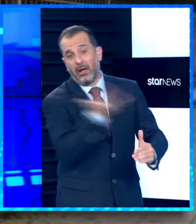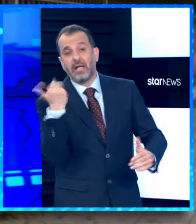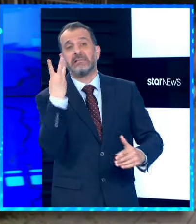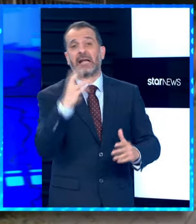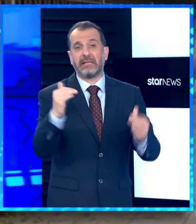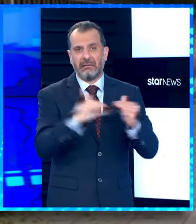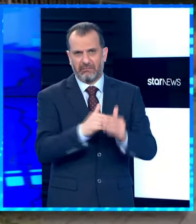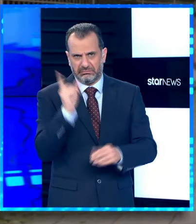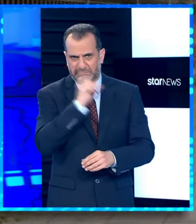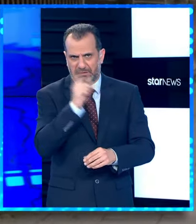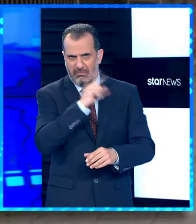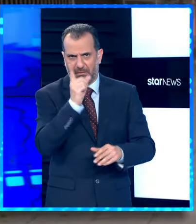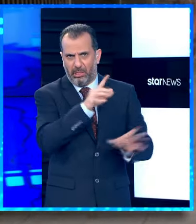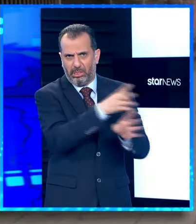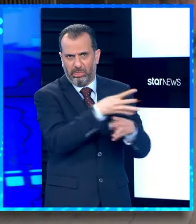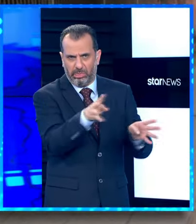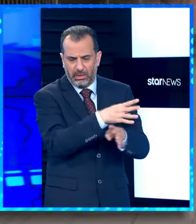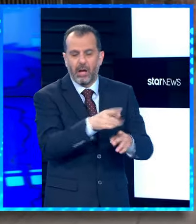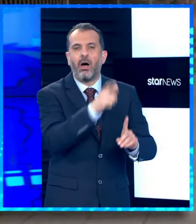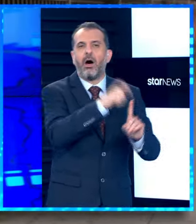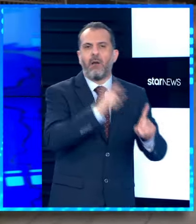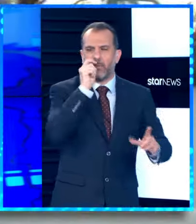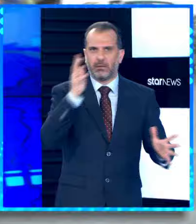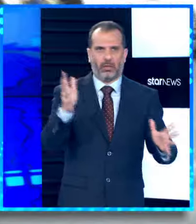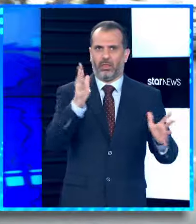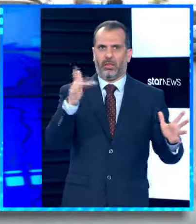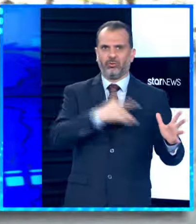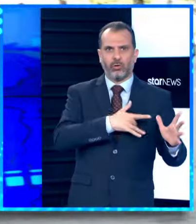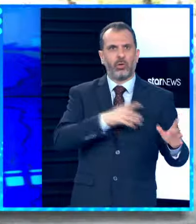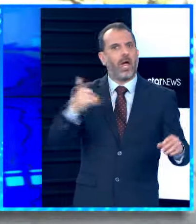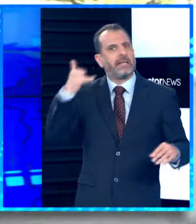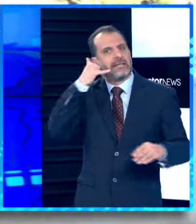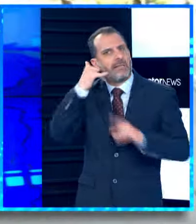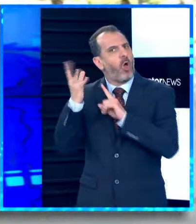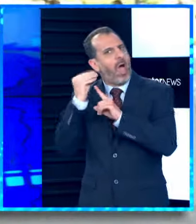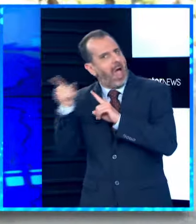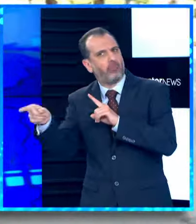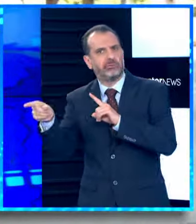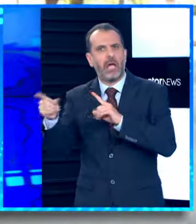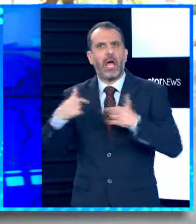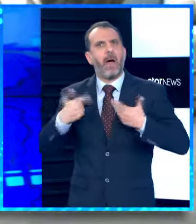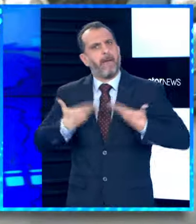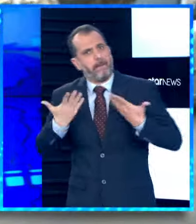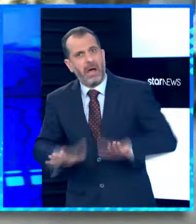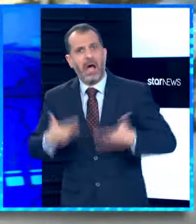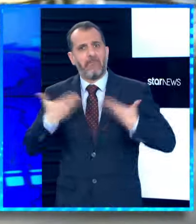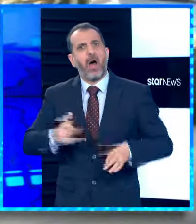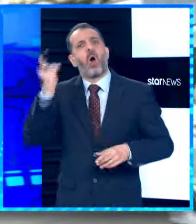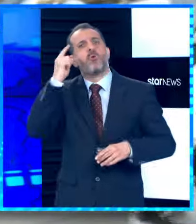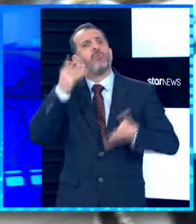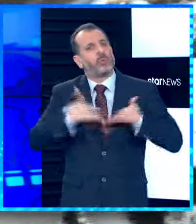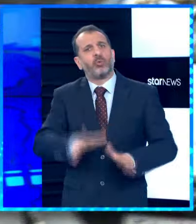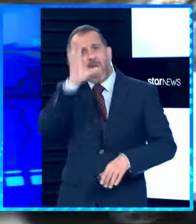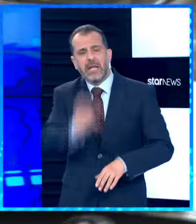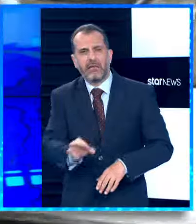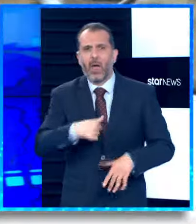30.000 ευρώ για να εγχειριστεί. Συγκλονισμένος και ενώ άκουγε μια φωνή του υποτιθέμενου τραυματία γιου του, δέχθηκε